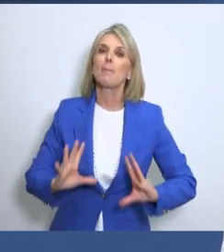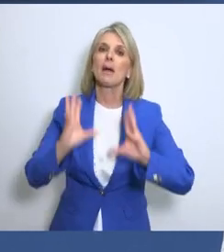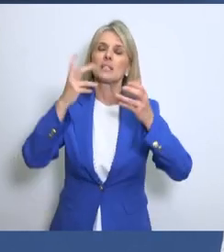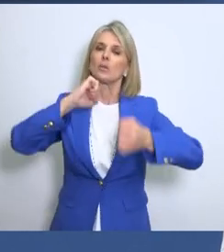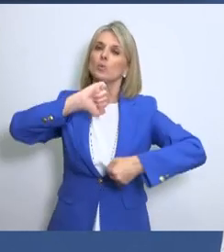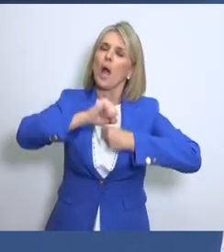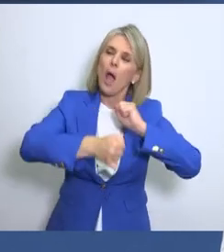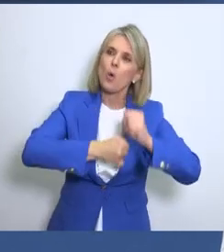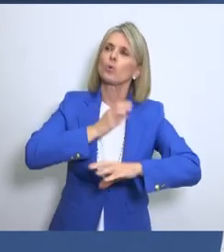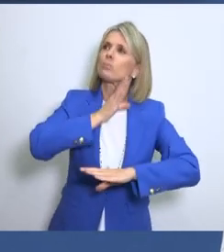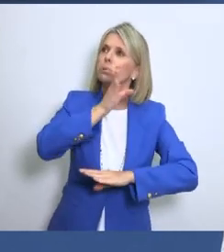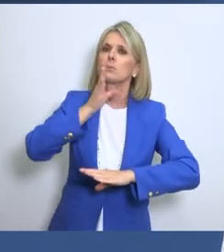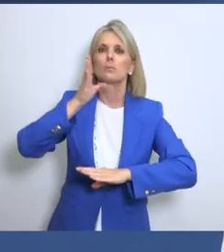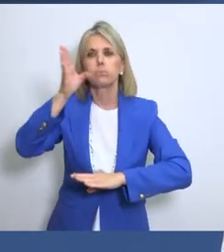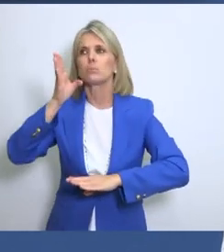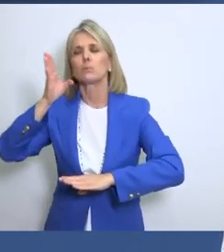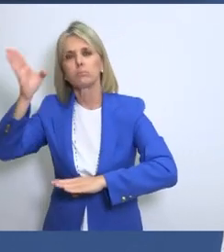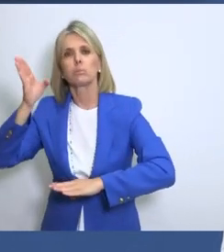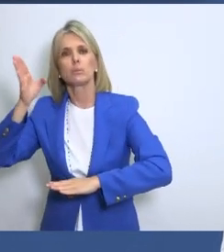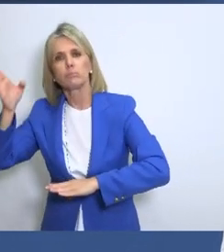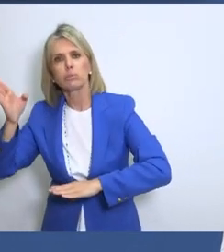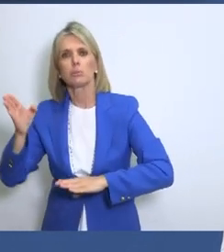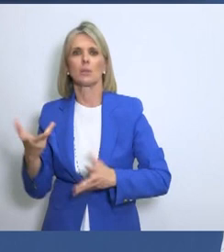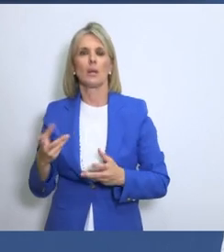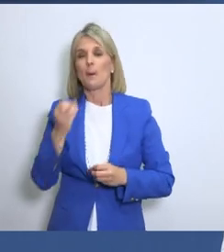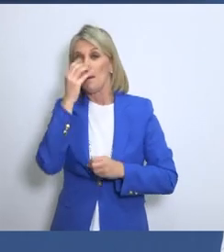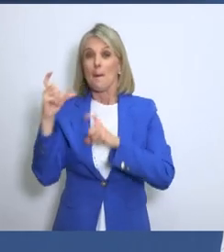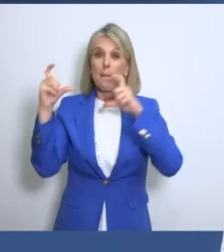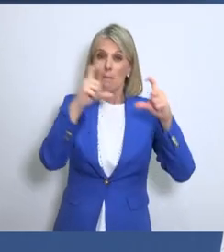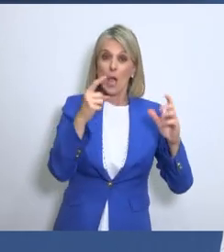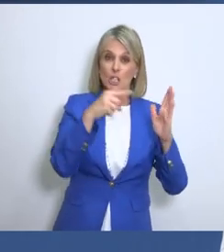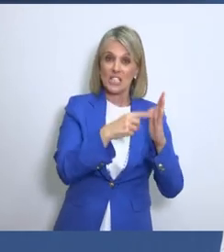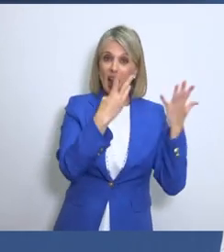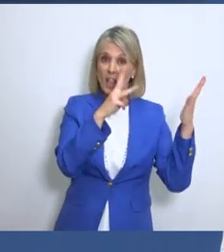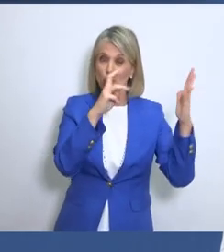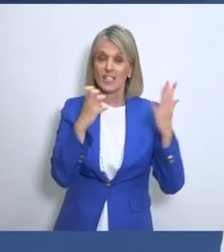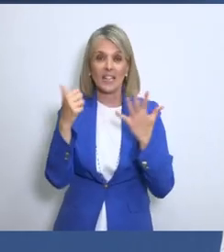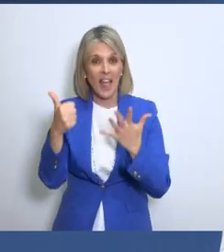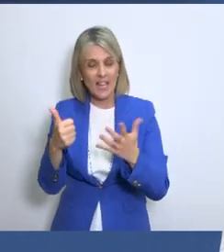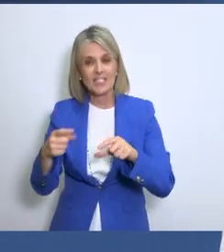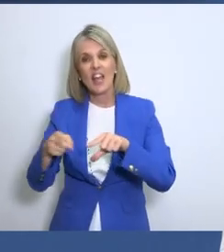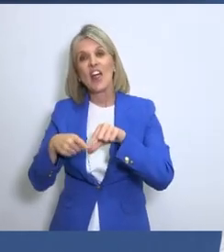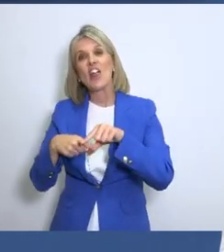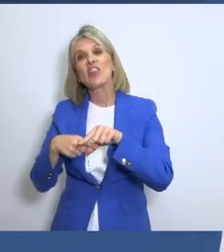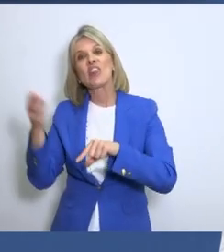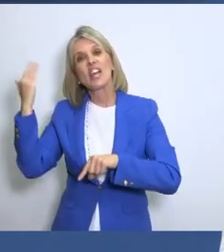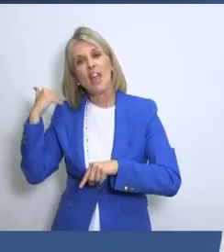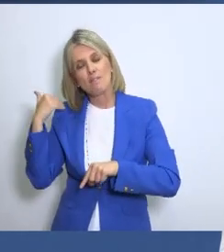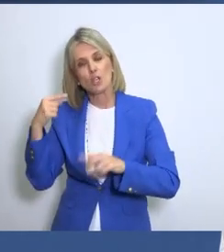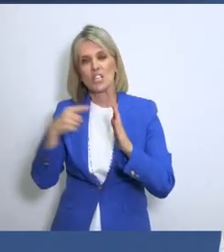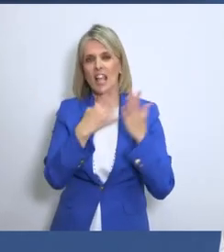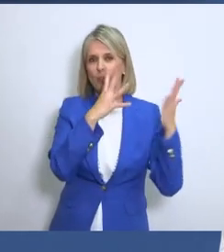αγώνες, είτε στο Μάη του 1936, είτε στα Δεκεμβριανά, στα Ιουλιανά,